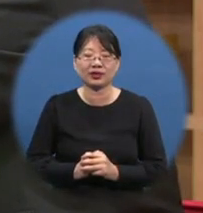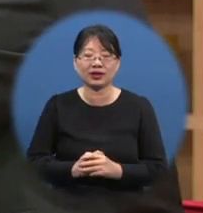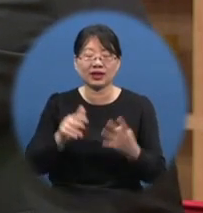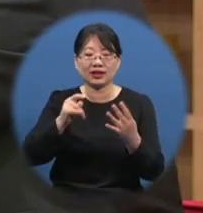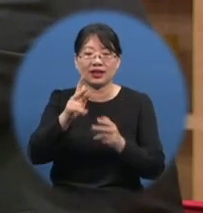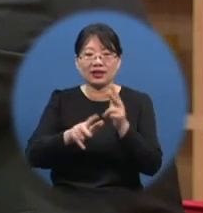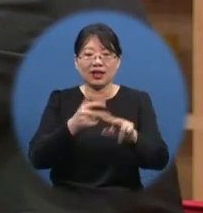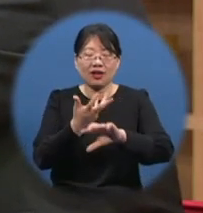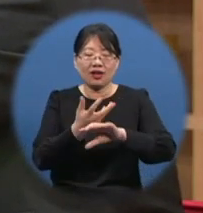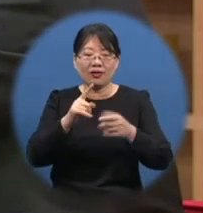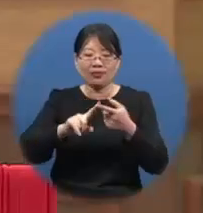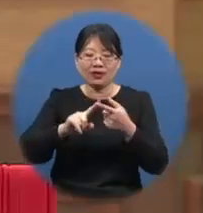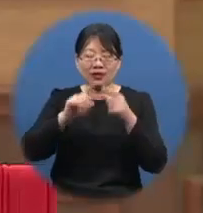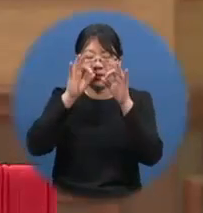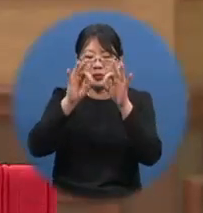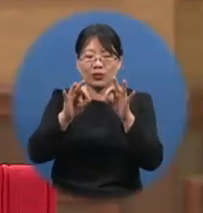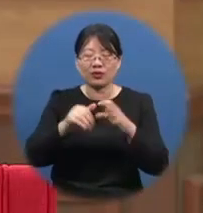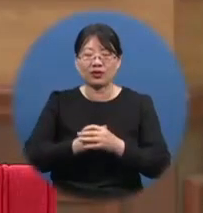4차 산업혁명이라는 게